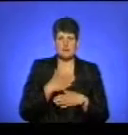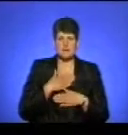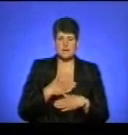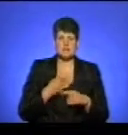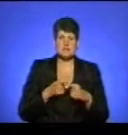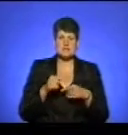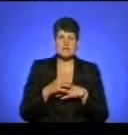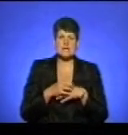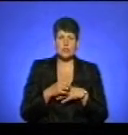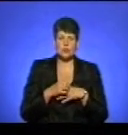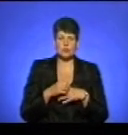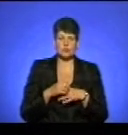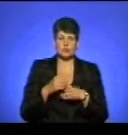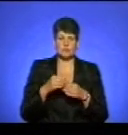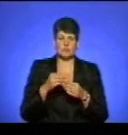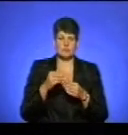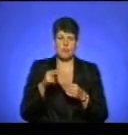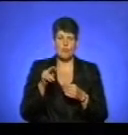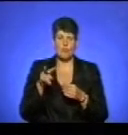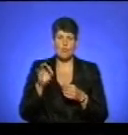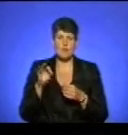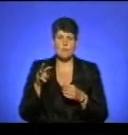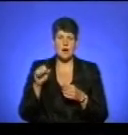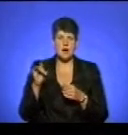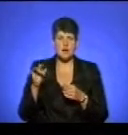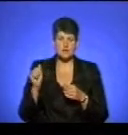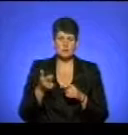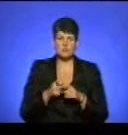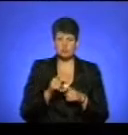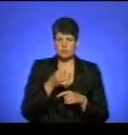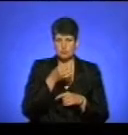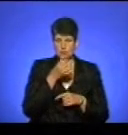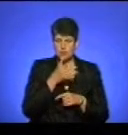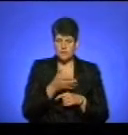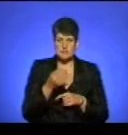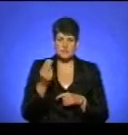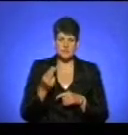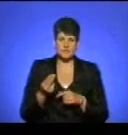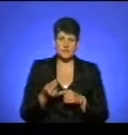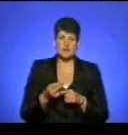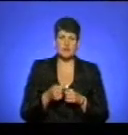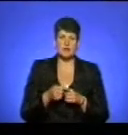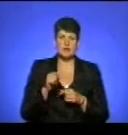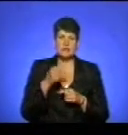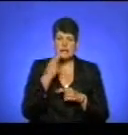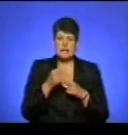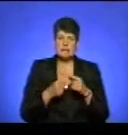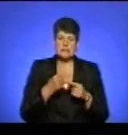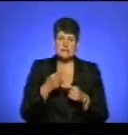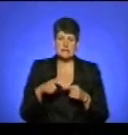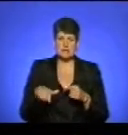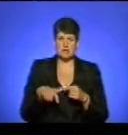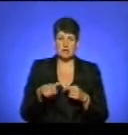котик помаранчевий, мені дуже подобається її малюнок. Я бачу тут така традиційна